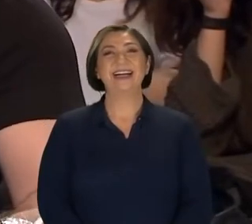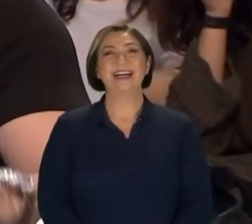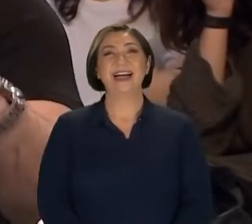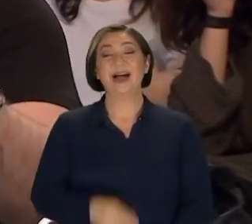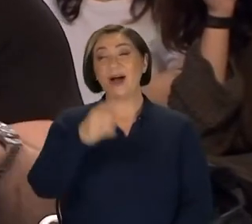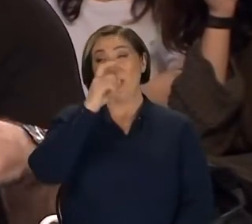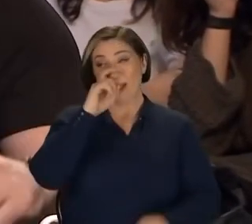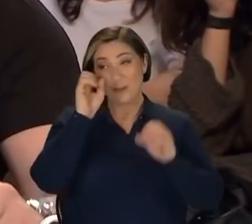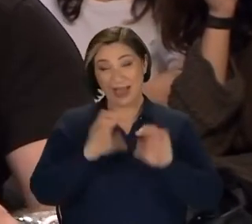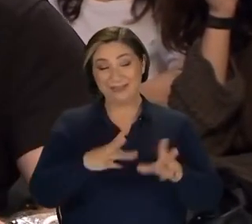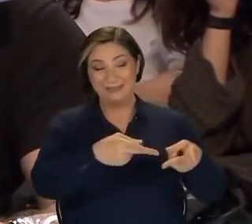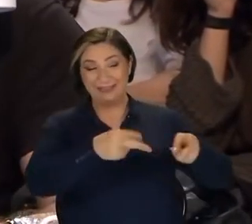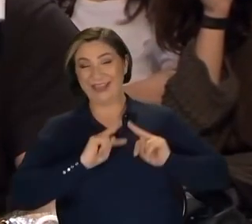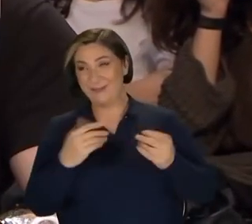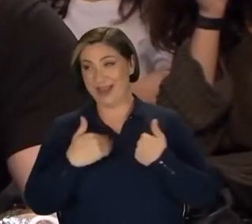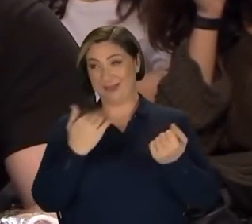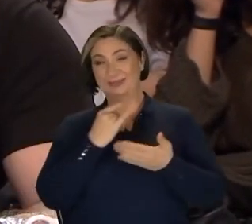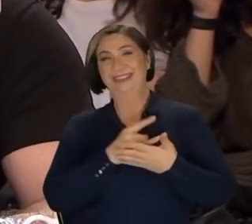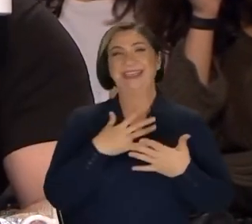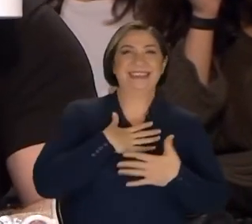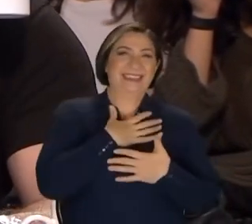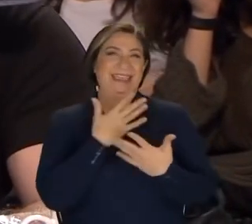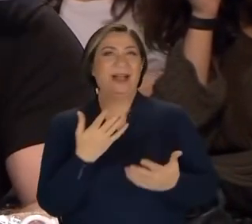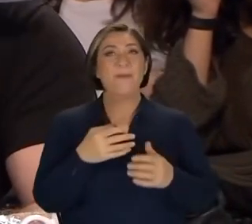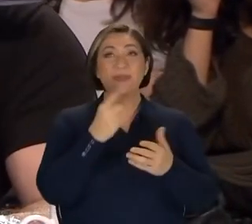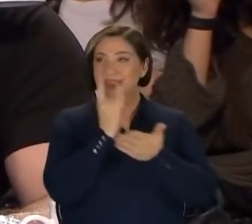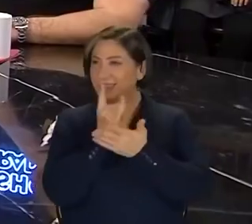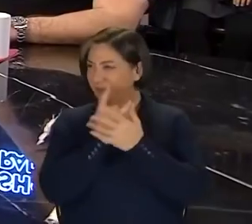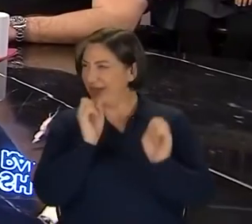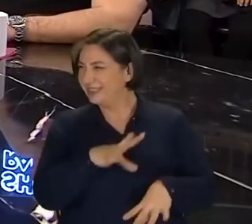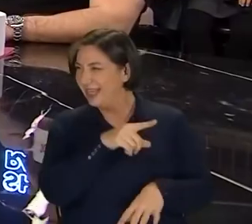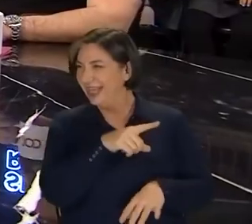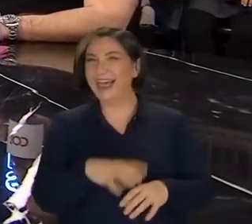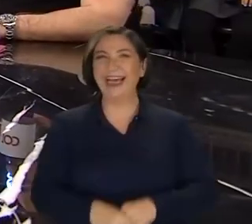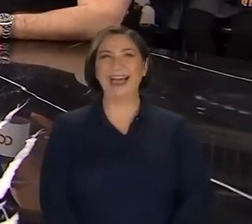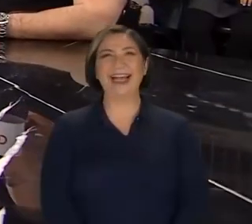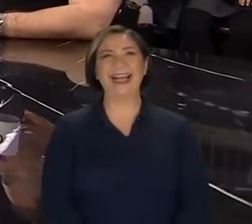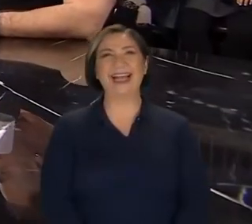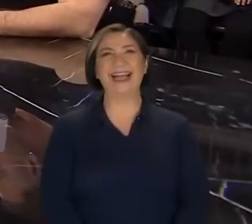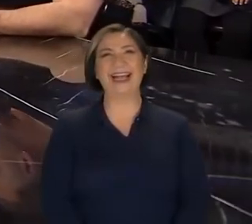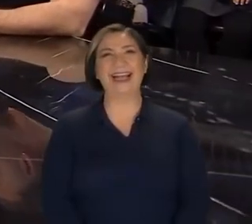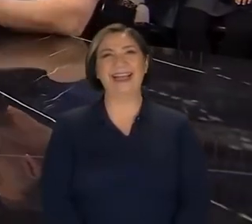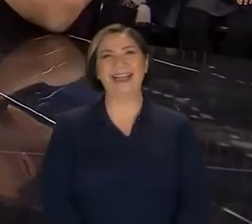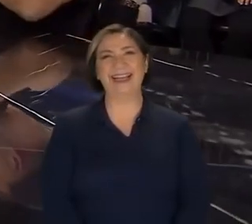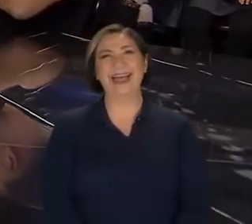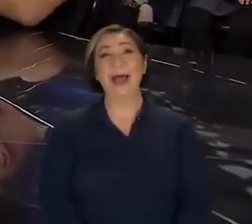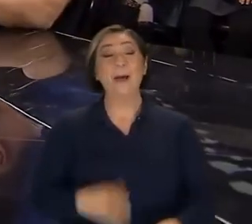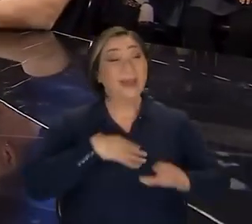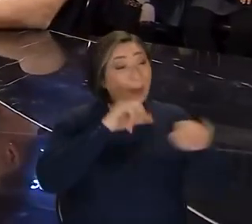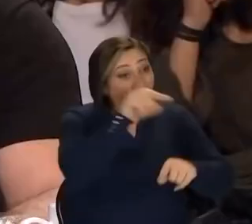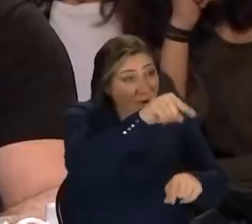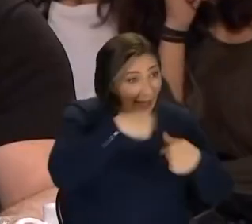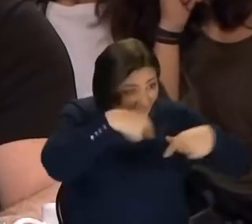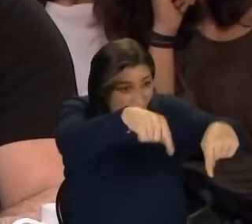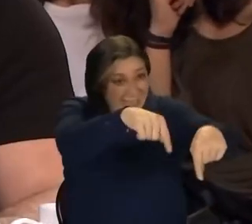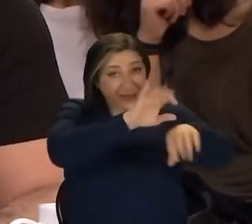O kadın bıraktığı yerden aldım seksimi. Seksi bırakmıştı ya. Bir ara bıraktı. Ben de tam o sırada